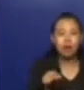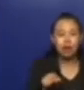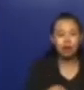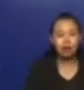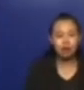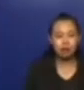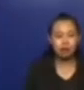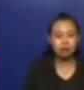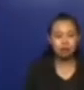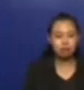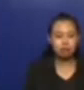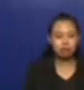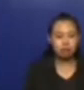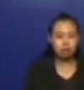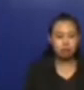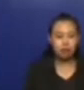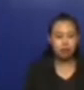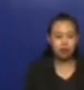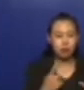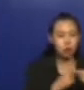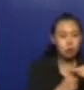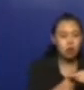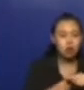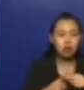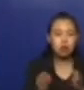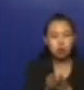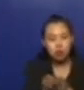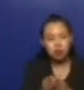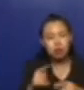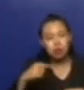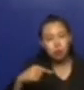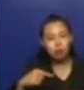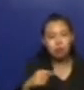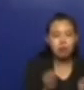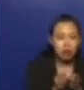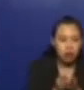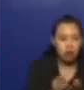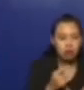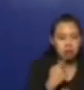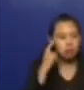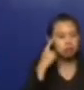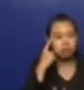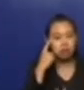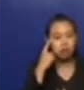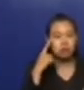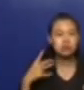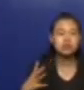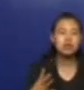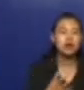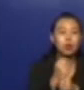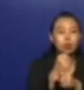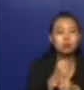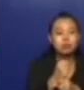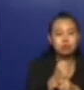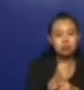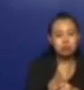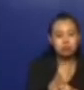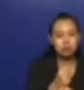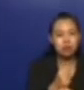แล้วดีไม่ดีการบวกลบคะแนนก็ไม่รู้เป็นยังไงท้ายที่สุดก็ที่มาของส